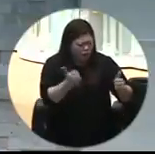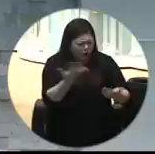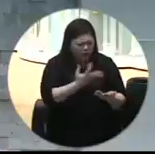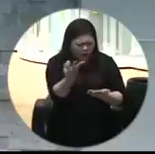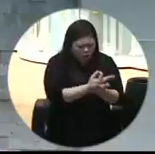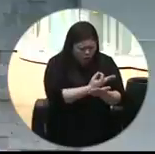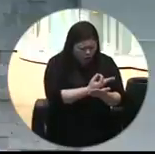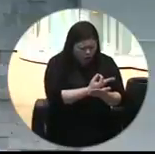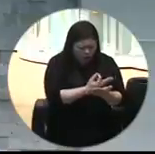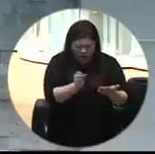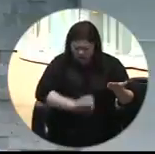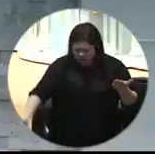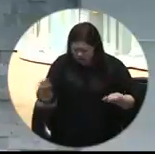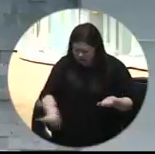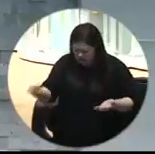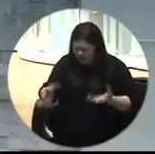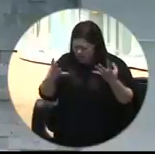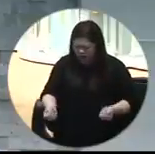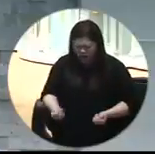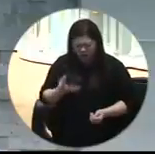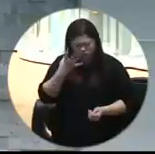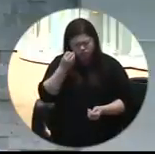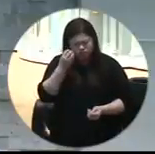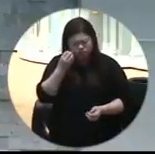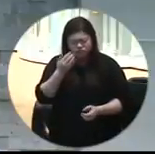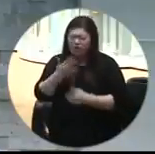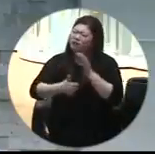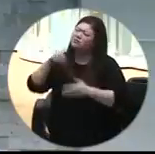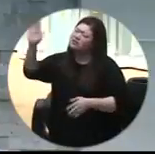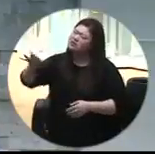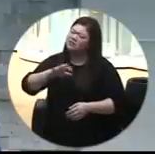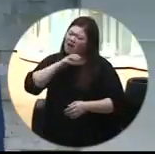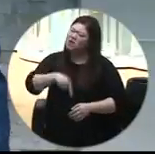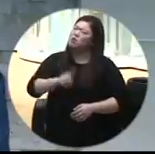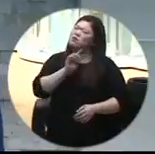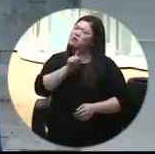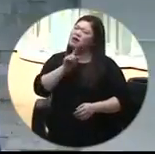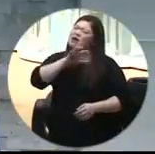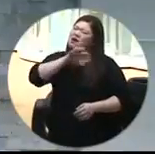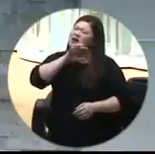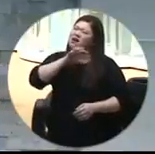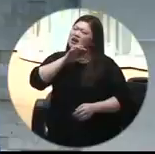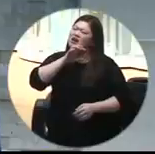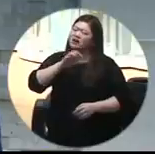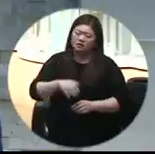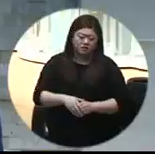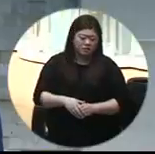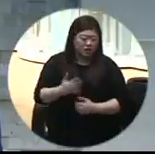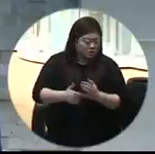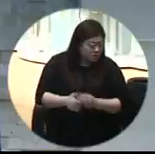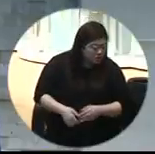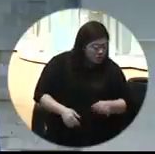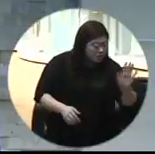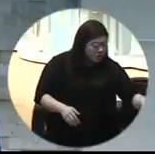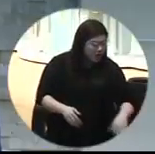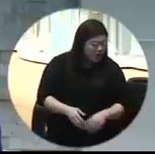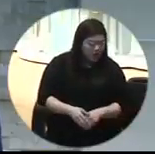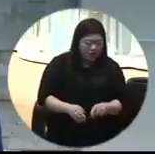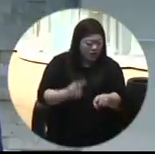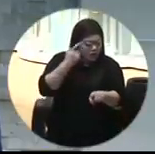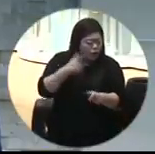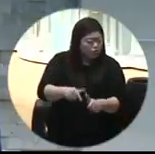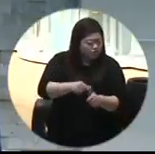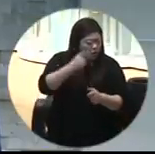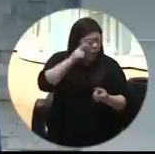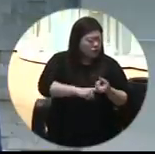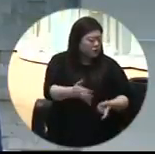날 하나님께 앞에 정말로 영혼 구원에 하지도 않았던, 하고 싶지도 않았던,